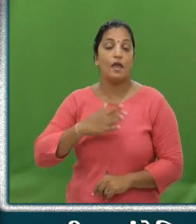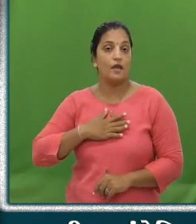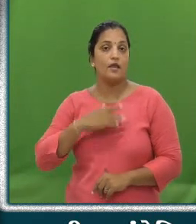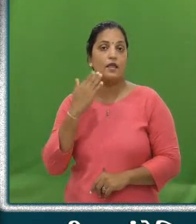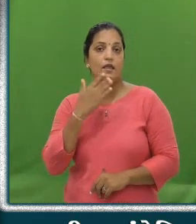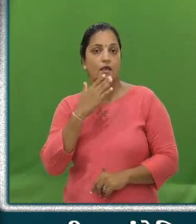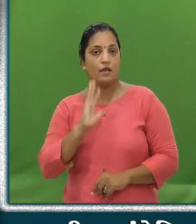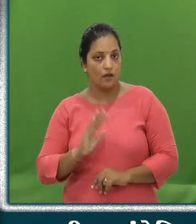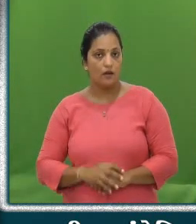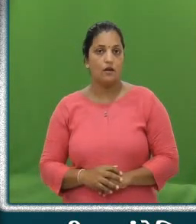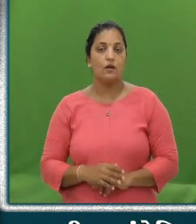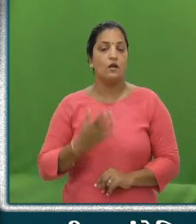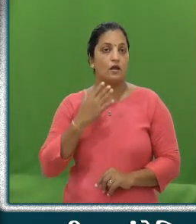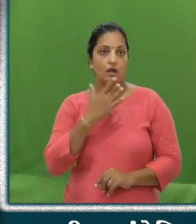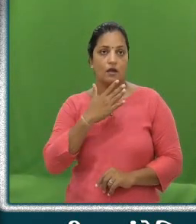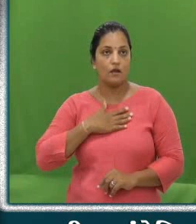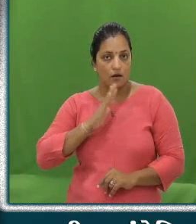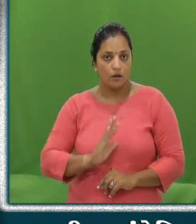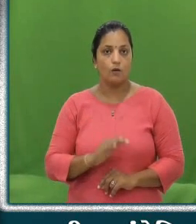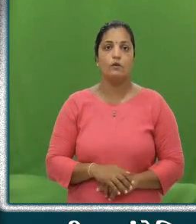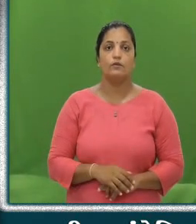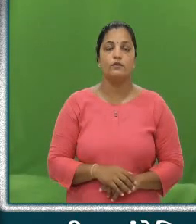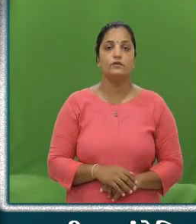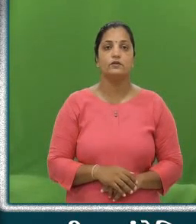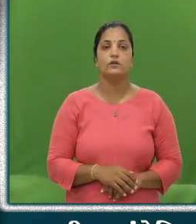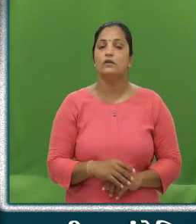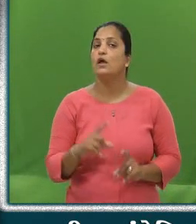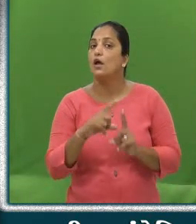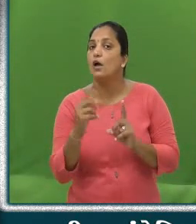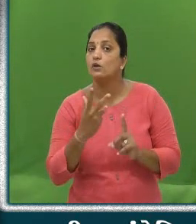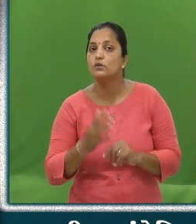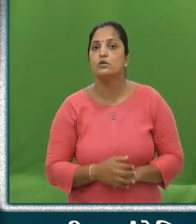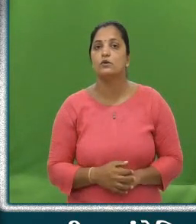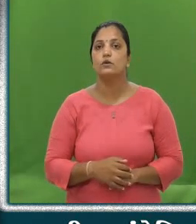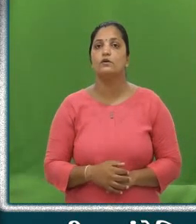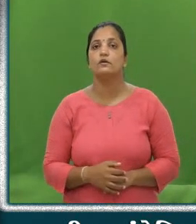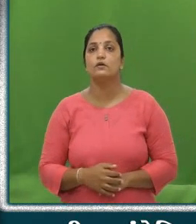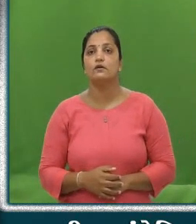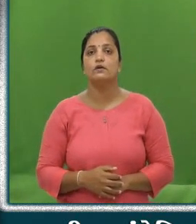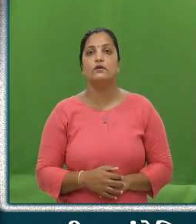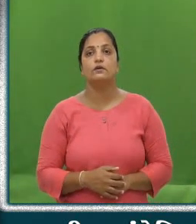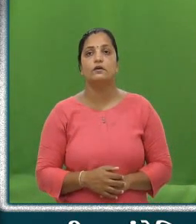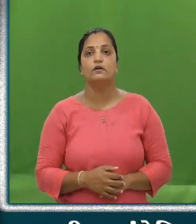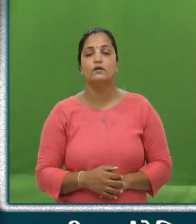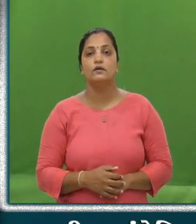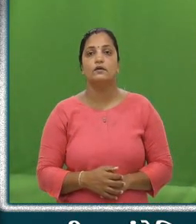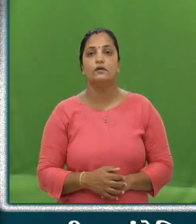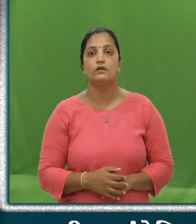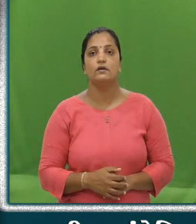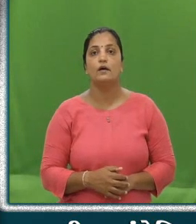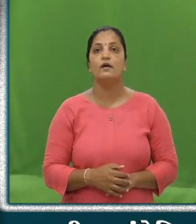છે કે જે લીલો કલર ધરાવતો હોય છે, આ લીલા કલરમાં શું થશે કે એને સીધું દ્રષ્ટિમાન થશે